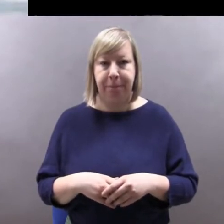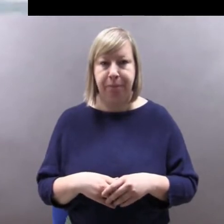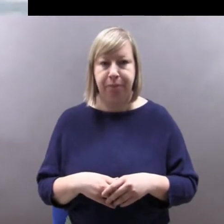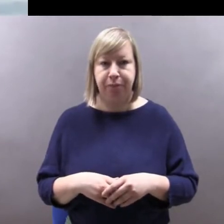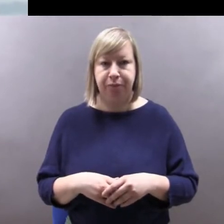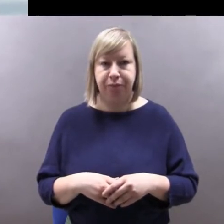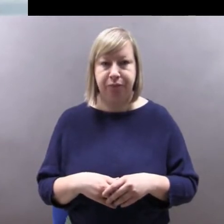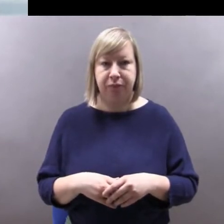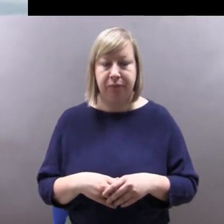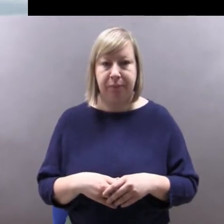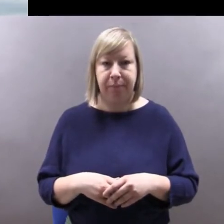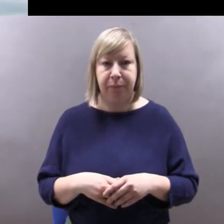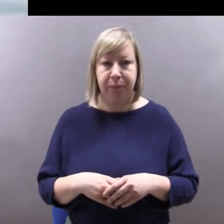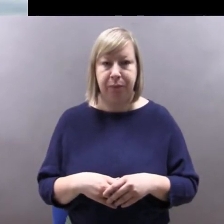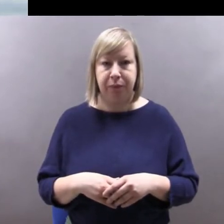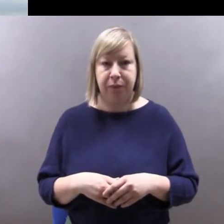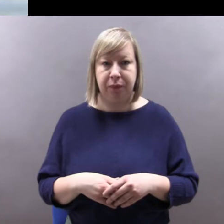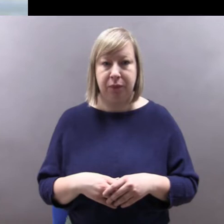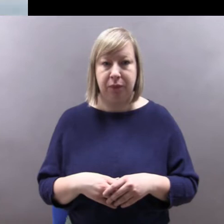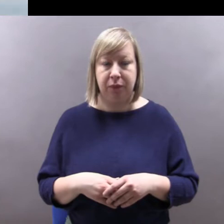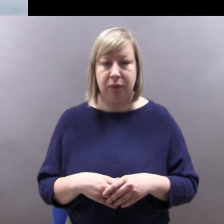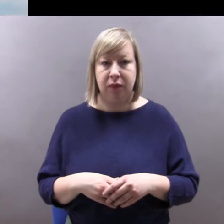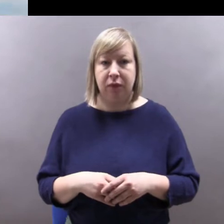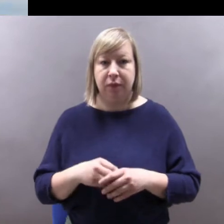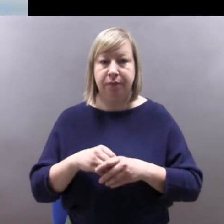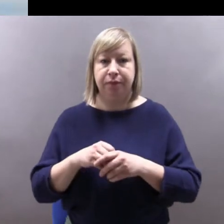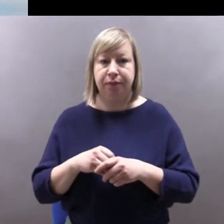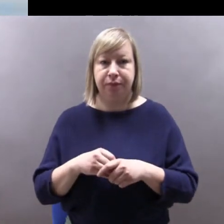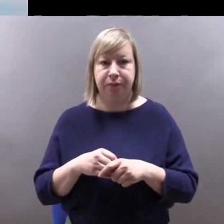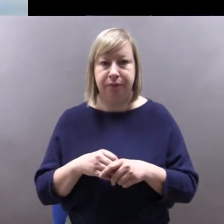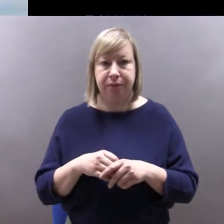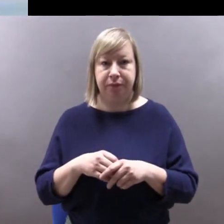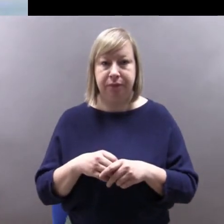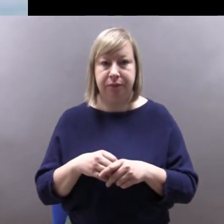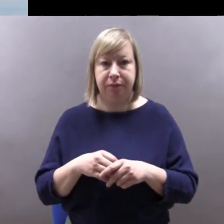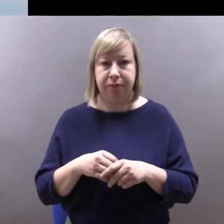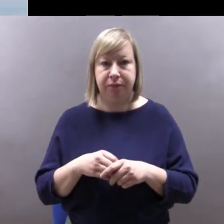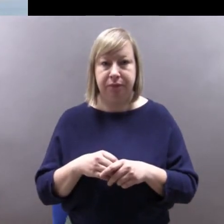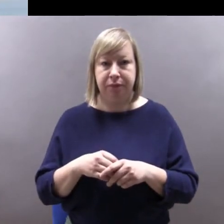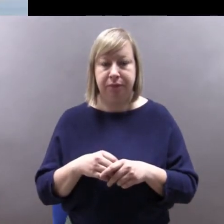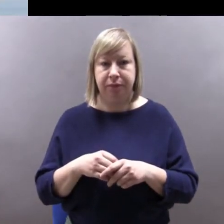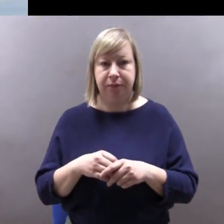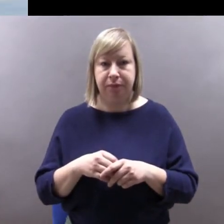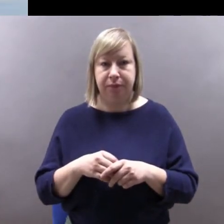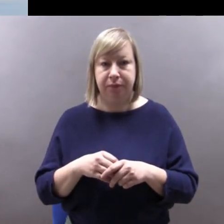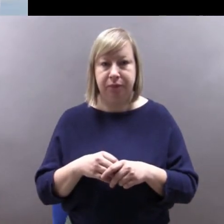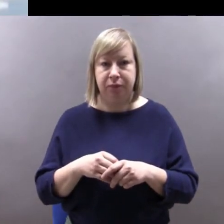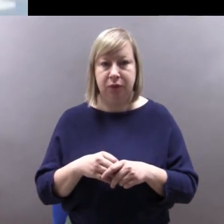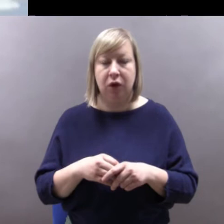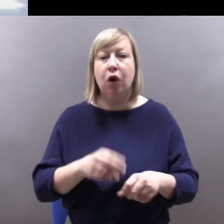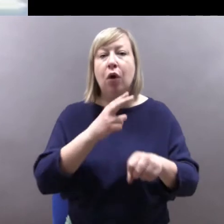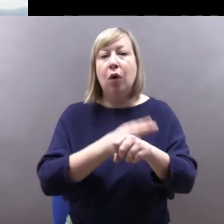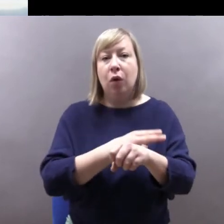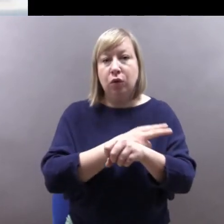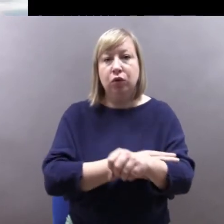to tak też nie zadziała, tak? Ale jeśli będziecie dostosowani, to tutaj nawet z punktu widzenia komercyjnego, tak? No bo